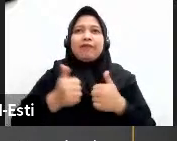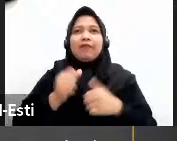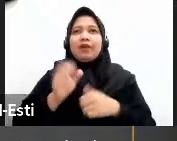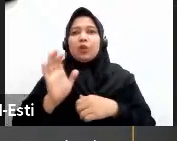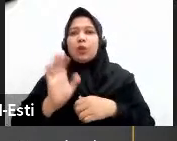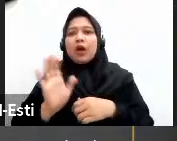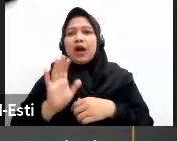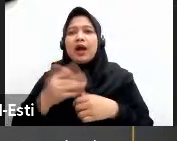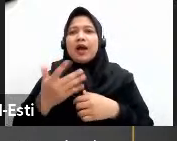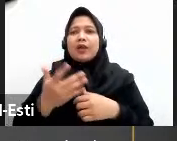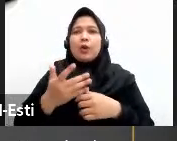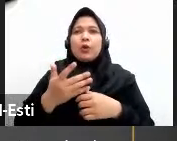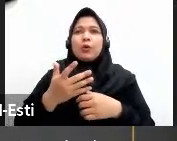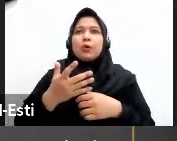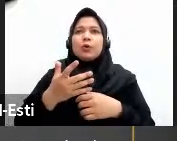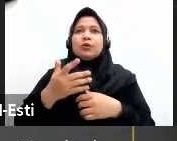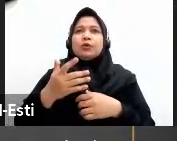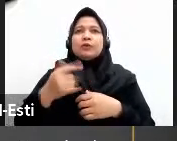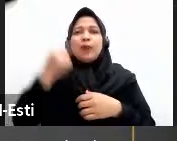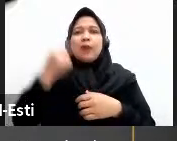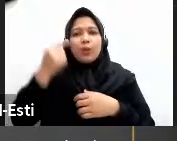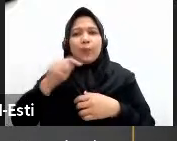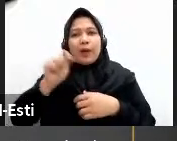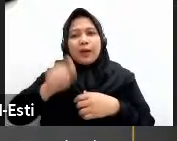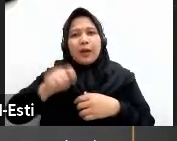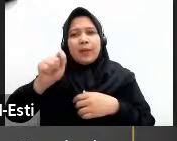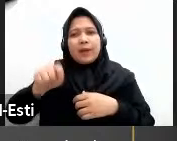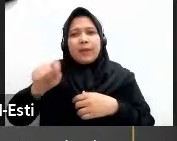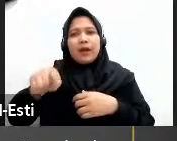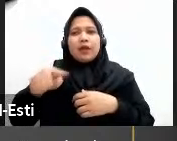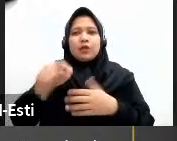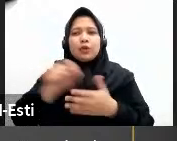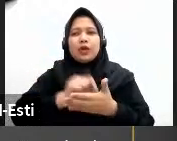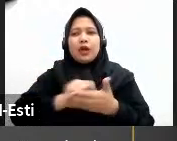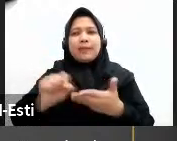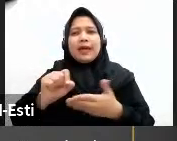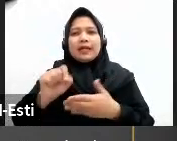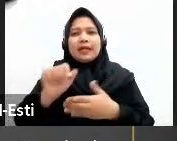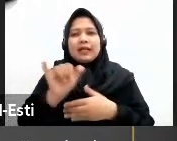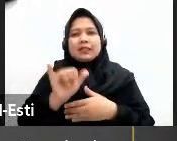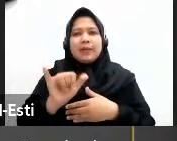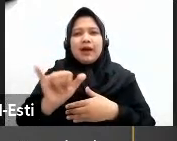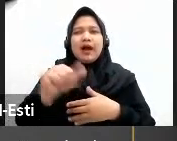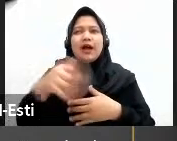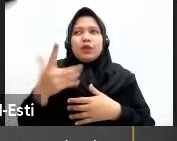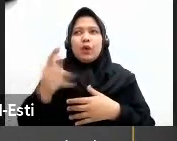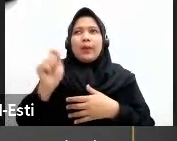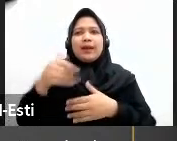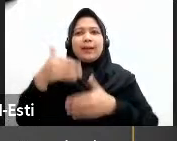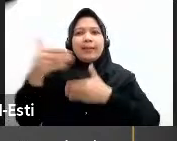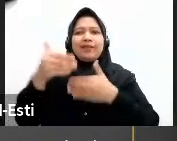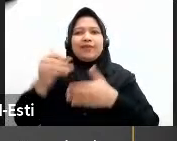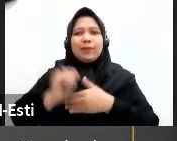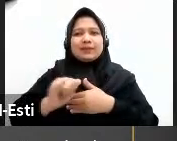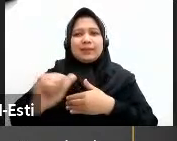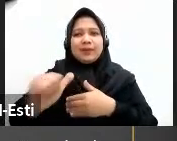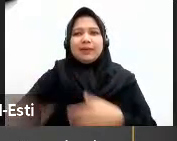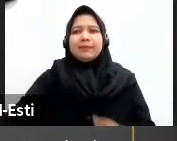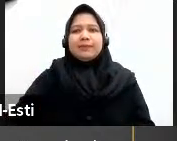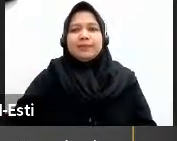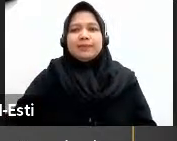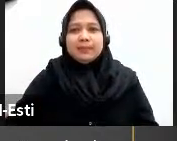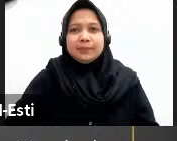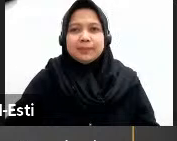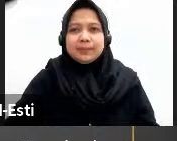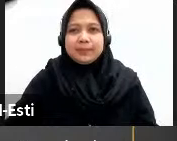loyal kita terhadap suatu Grand ya ataupun platform GTS jadi itu yang kemudian nanti bisa